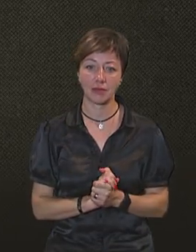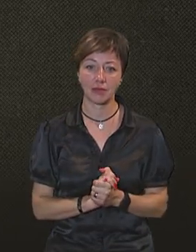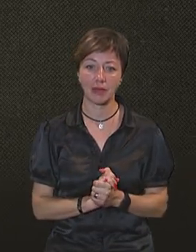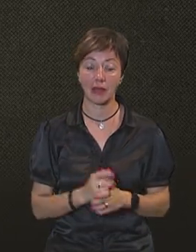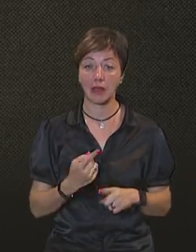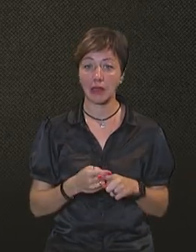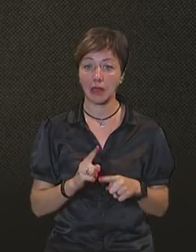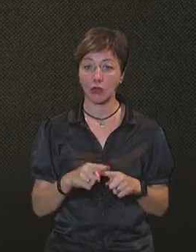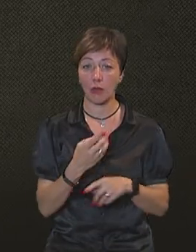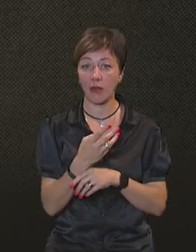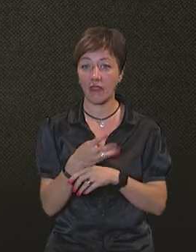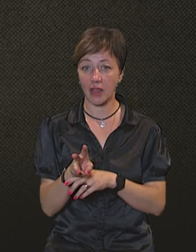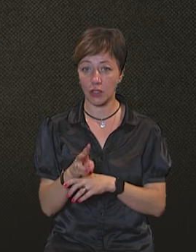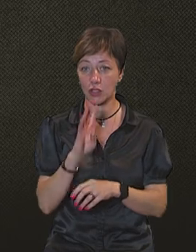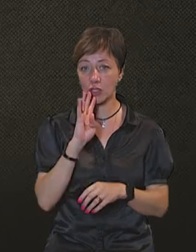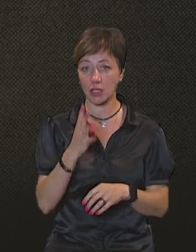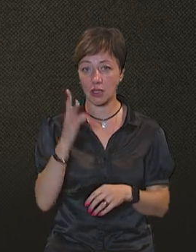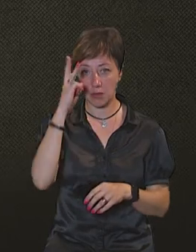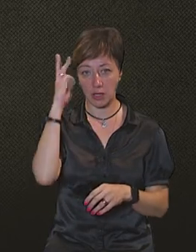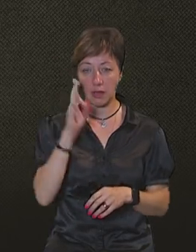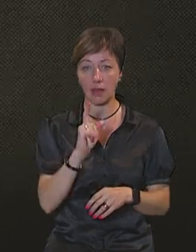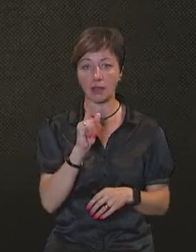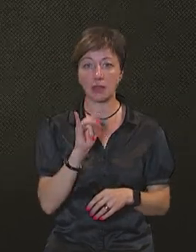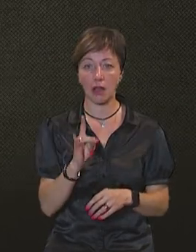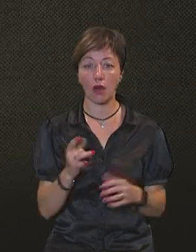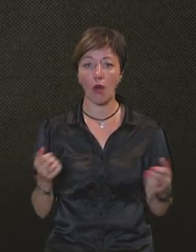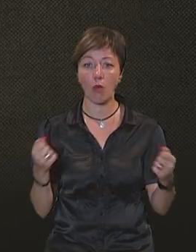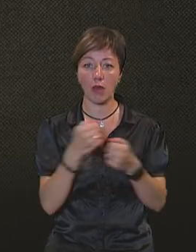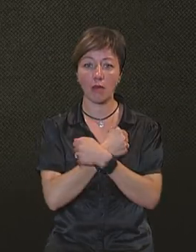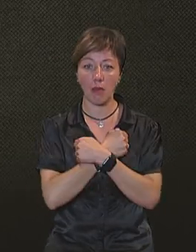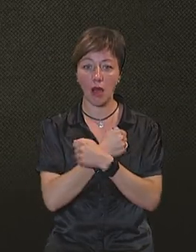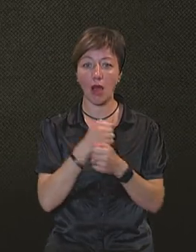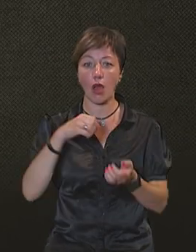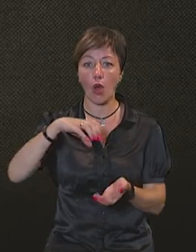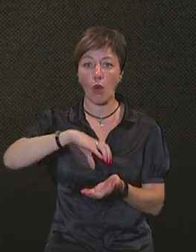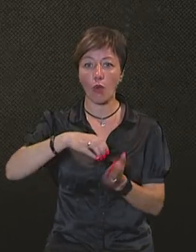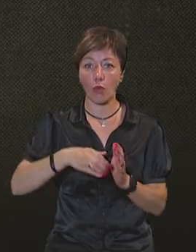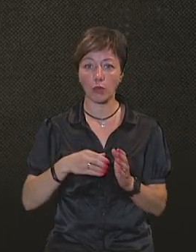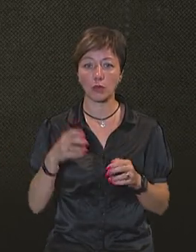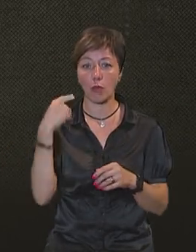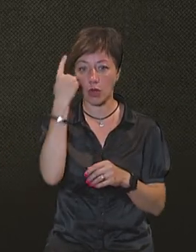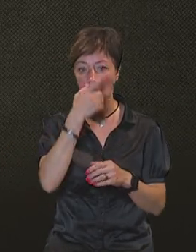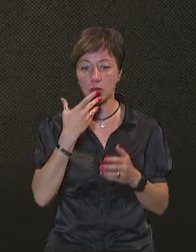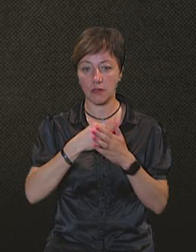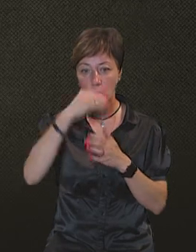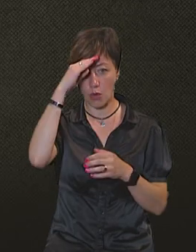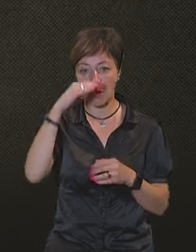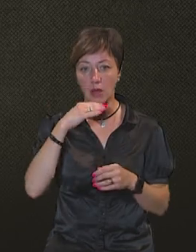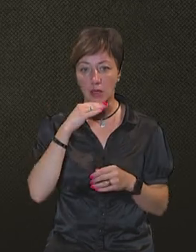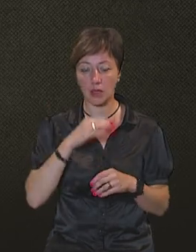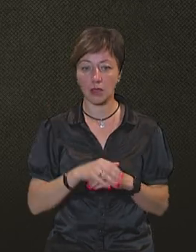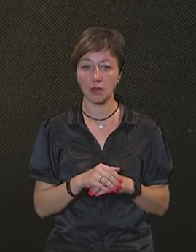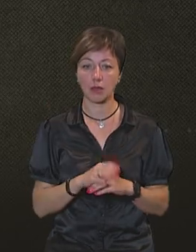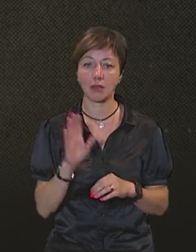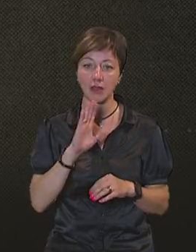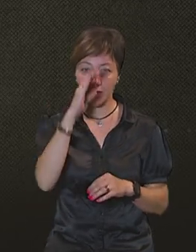На цьому відео 4-річний хмельничанин Назарій обіймає куб з портретом свого батька на Алеї Героїв азовця Олексія Яніна.